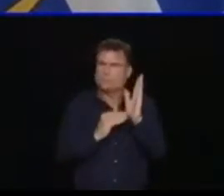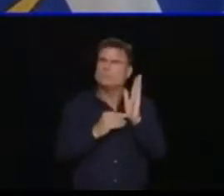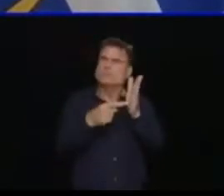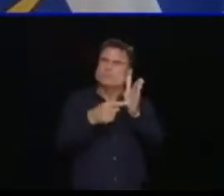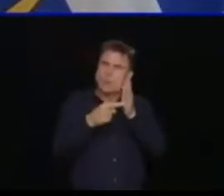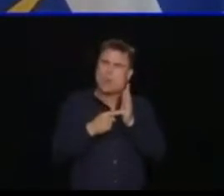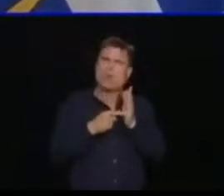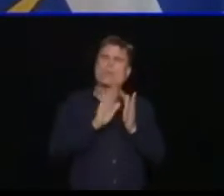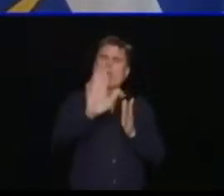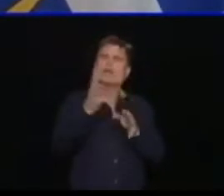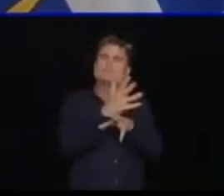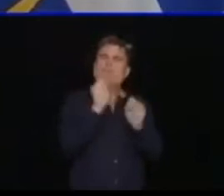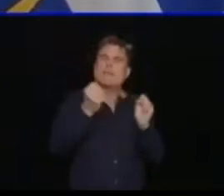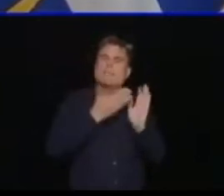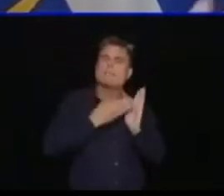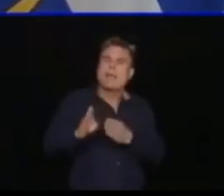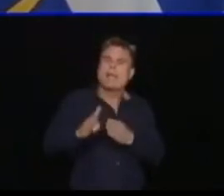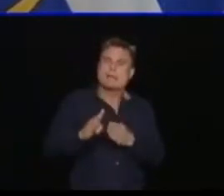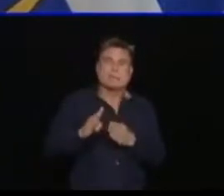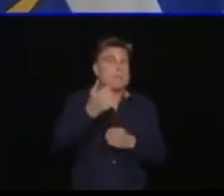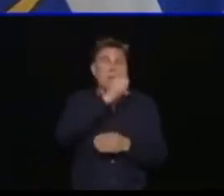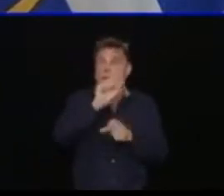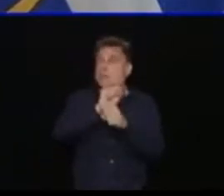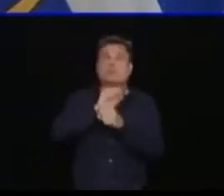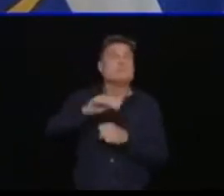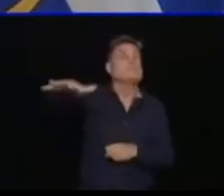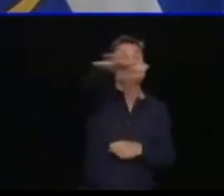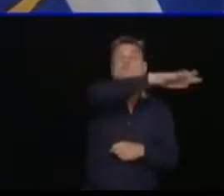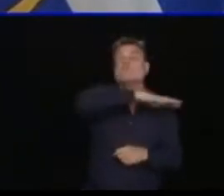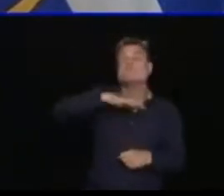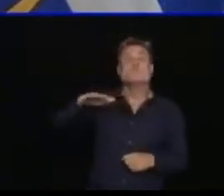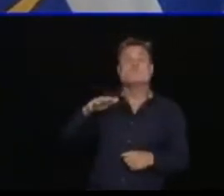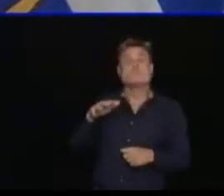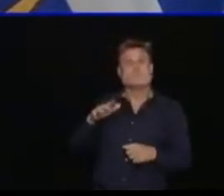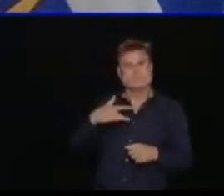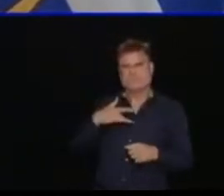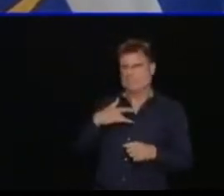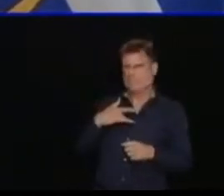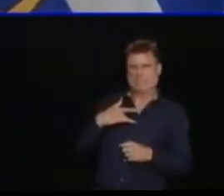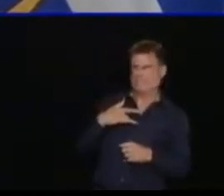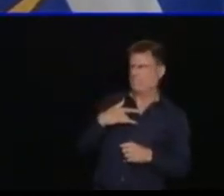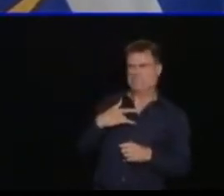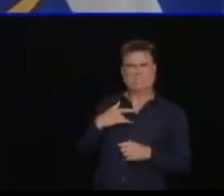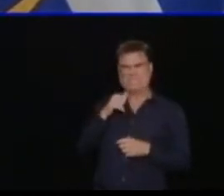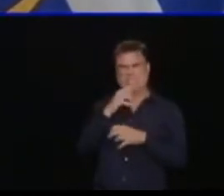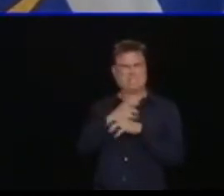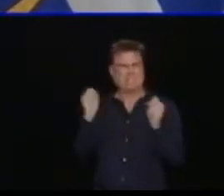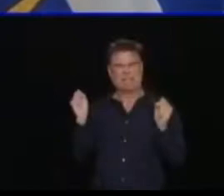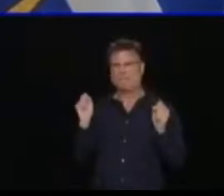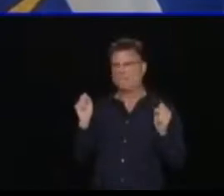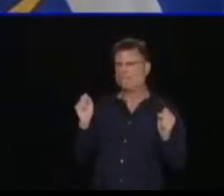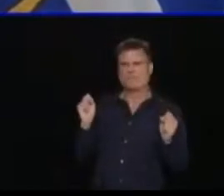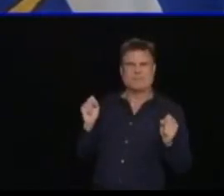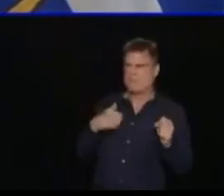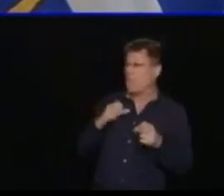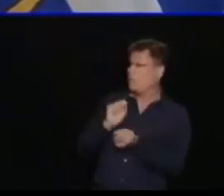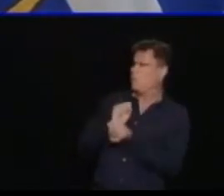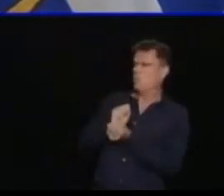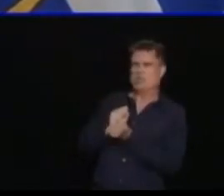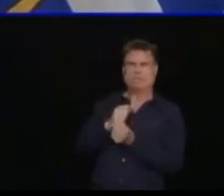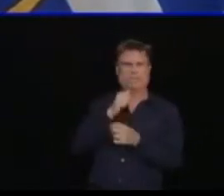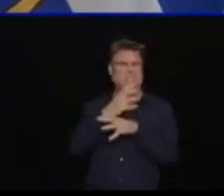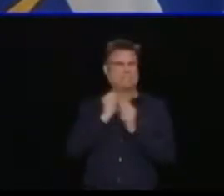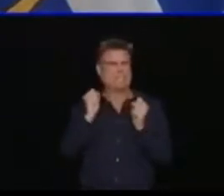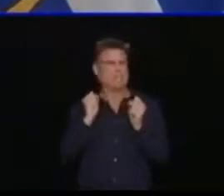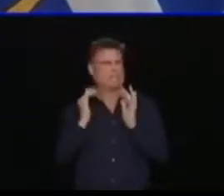者 WorkSafe BC 可以告诉我们，如果这个雇主们没有完全遵